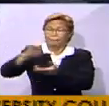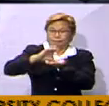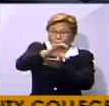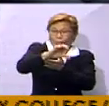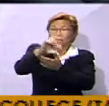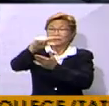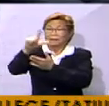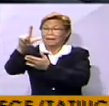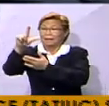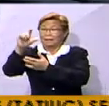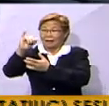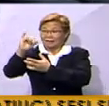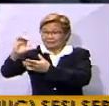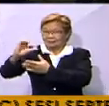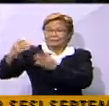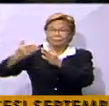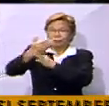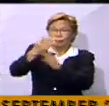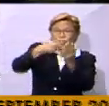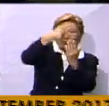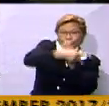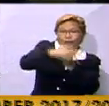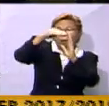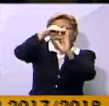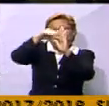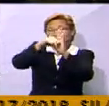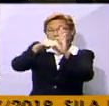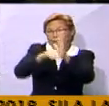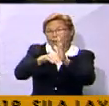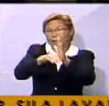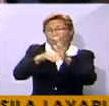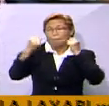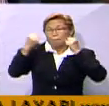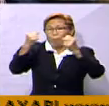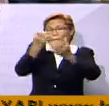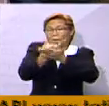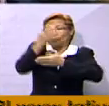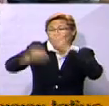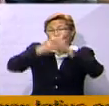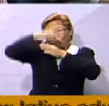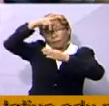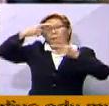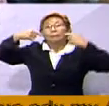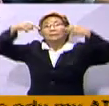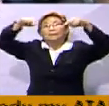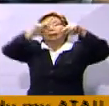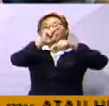berkaitan kerajaan GLIC melalui inisiatif agenda pemerkasaan ekonomi Bumi Putra mencapai